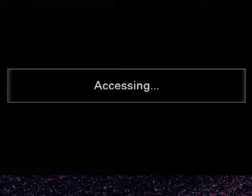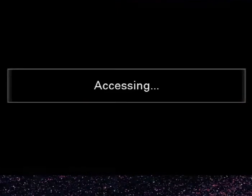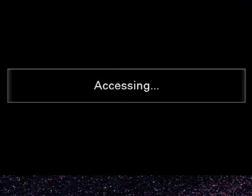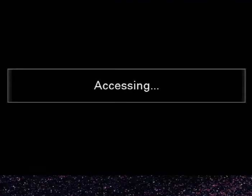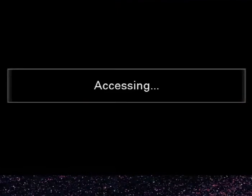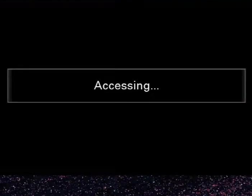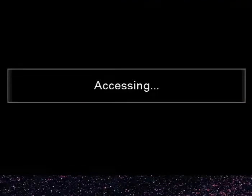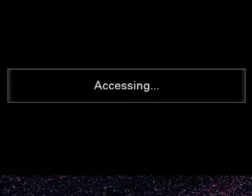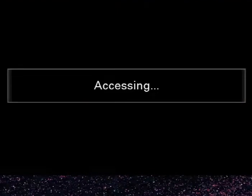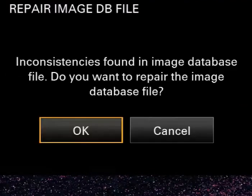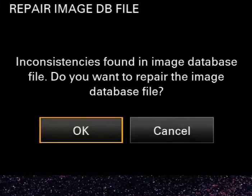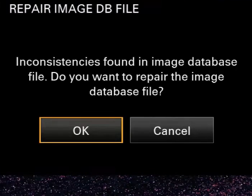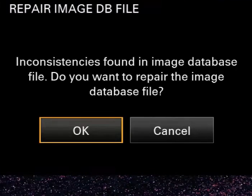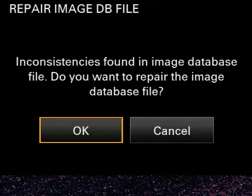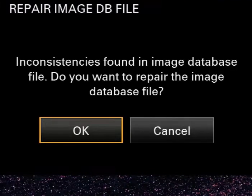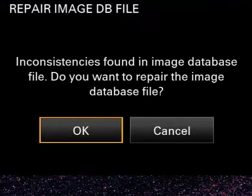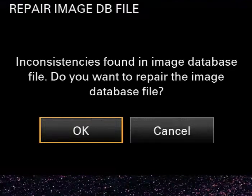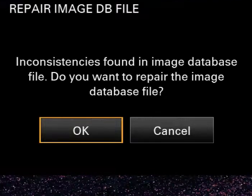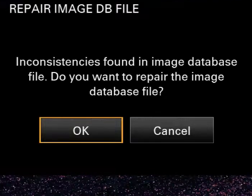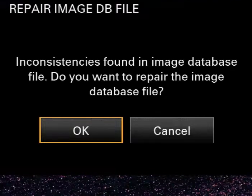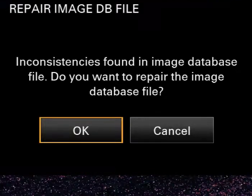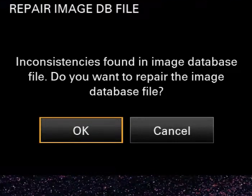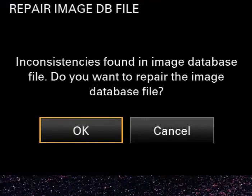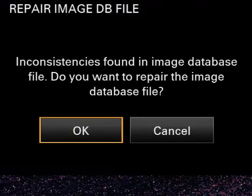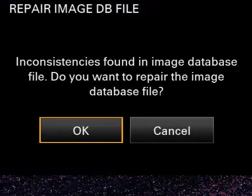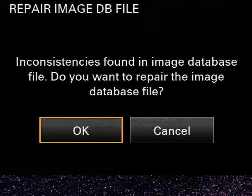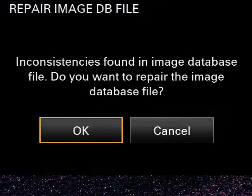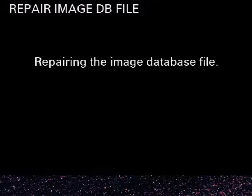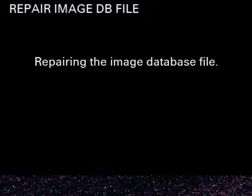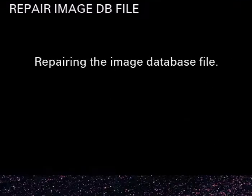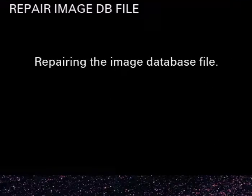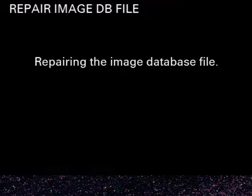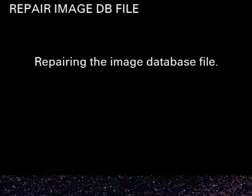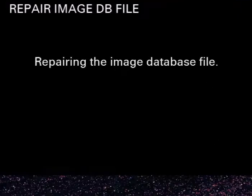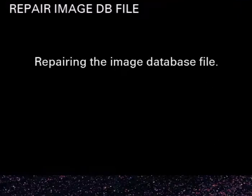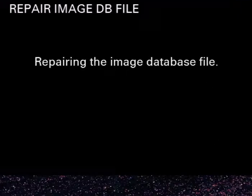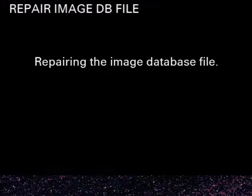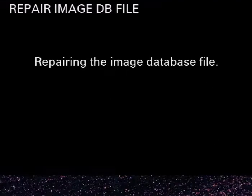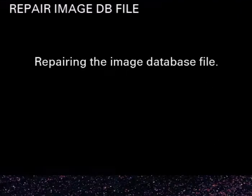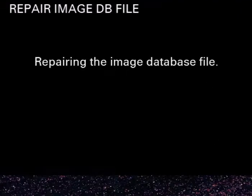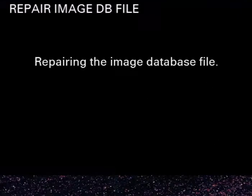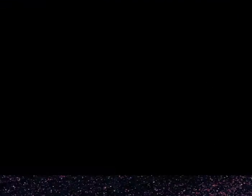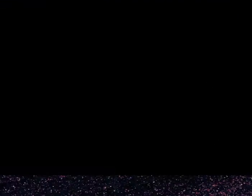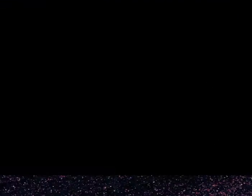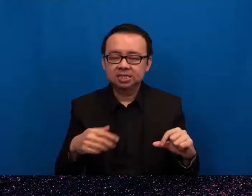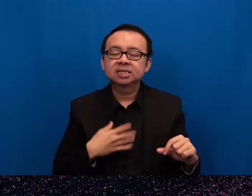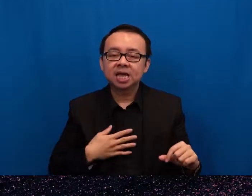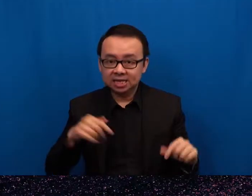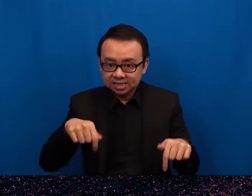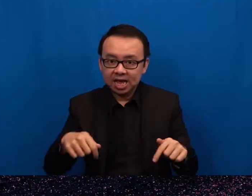Sharon, Surabaya, di SCC, di Pakuwon Mall sini. Sekarang di mana saya lagi syuting untuk